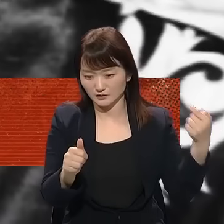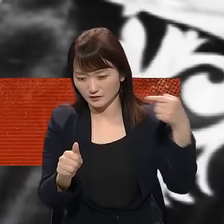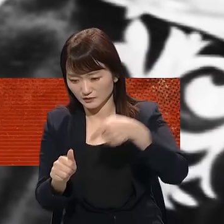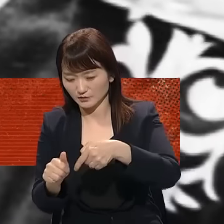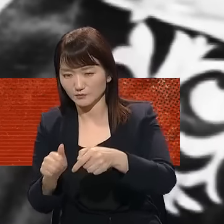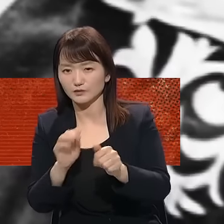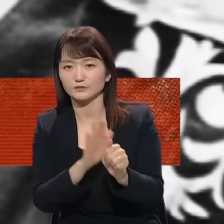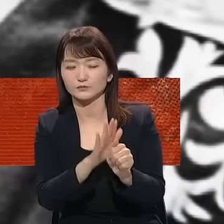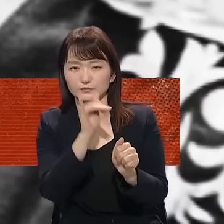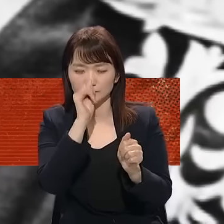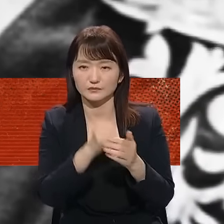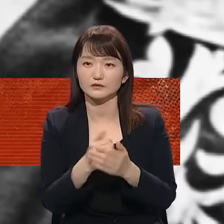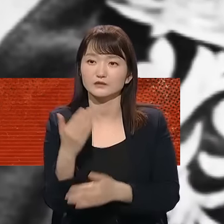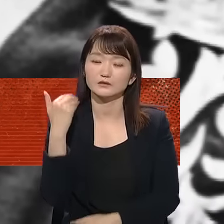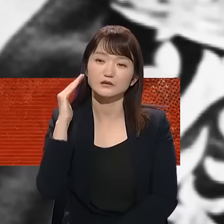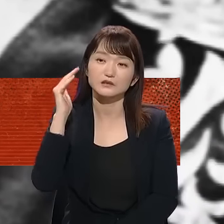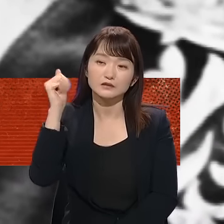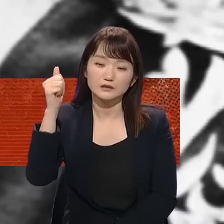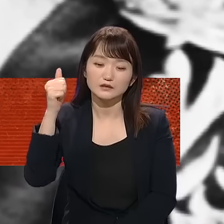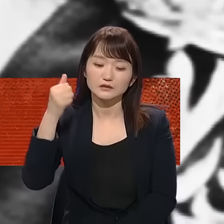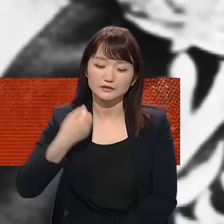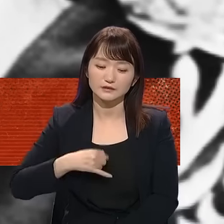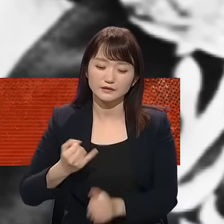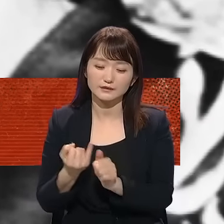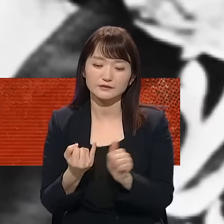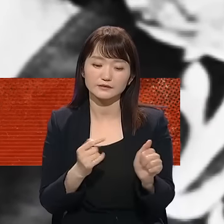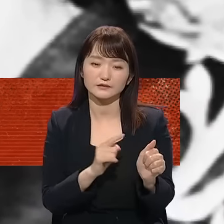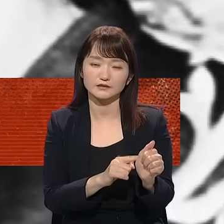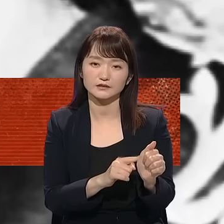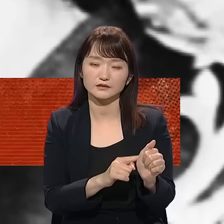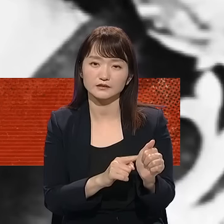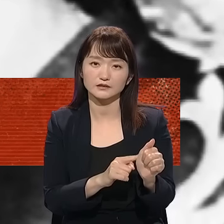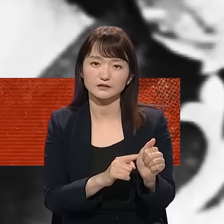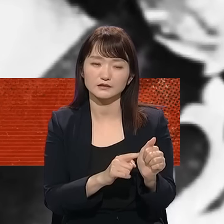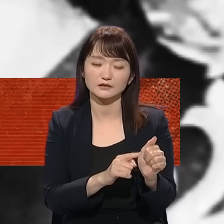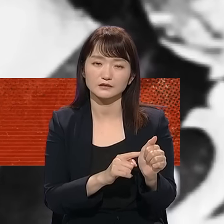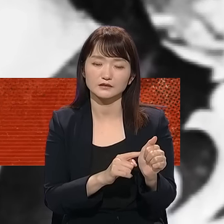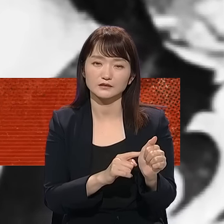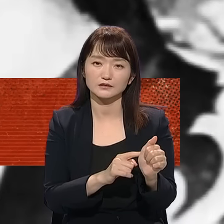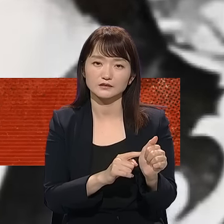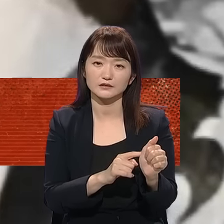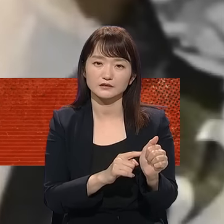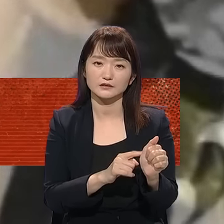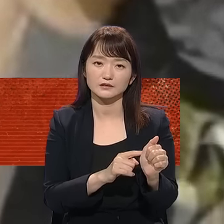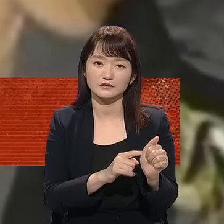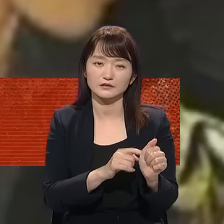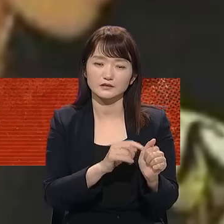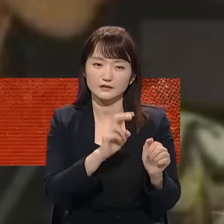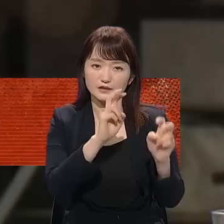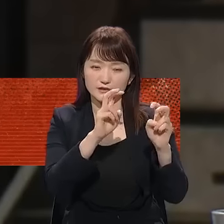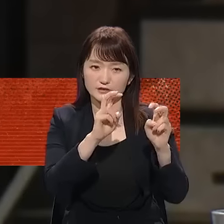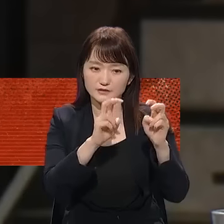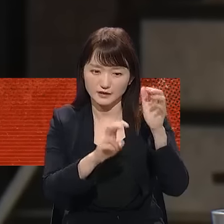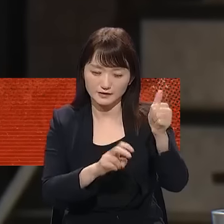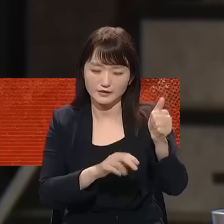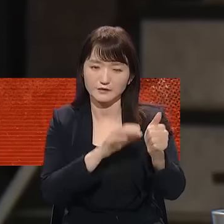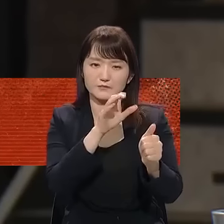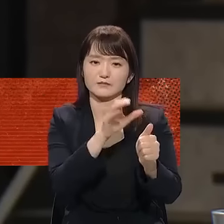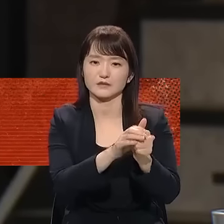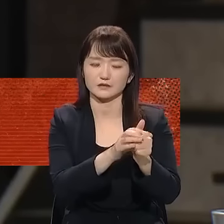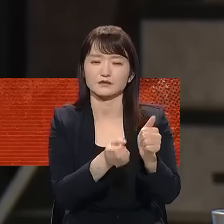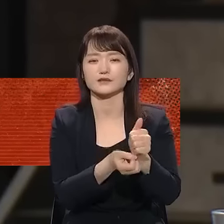전 대통령의 그 사이라고 하는이 타이틀이 그룹의 최고 경영자가 되는데 있어서 대단히 큰 작용을 했다라고 주장을 하고 있는데